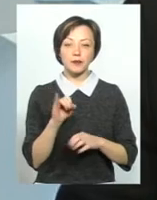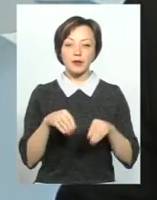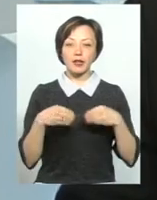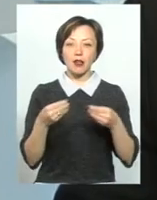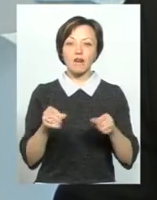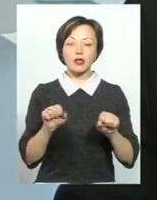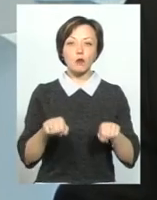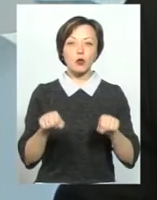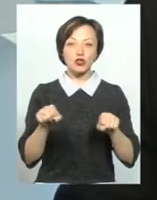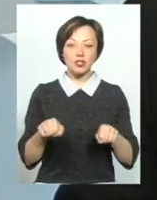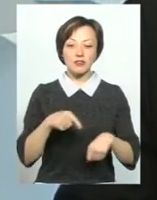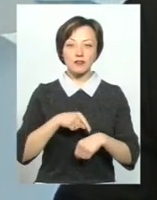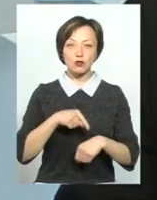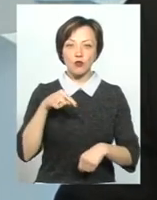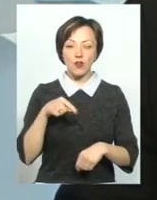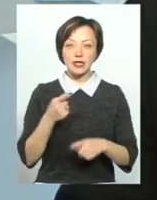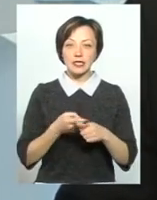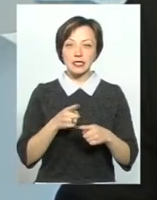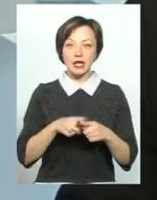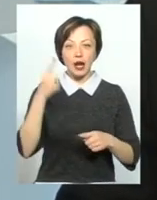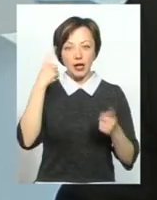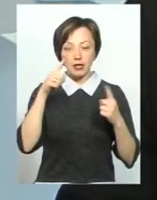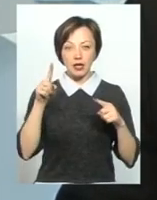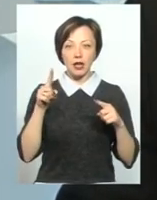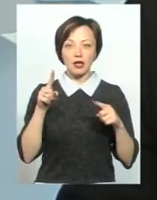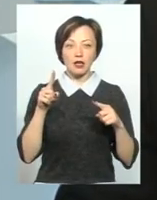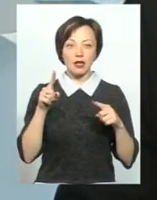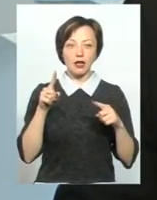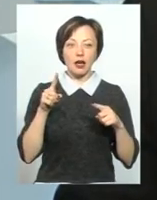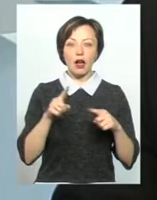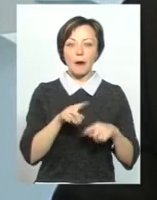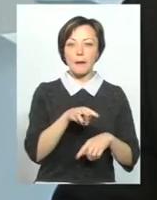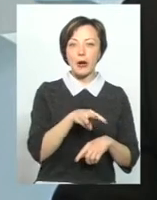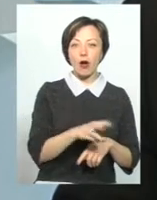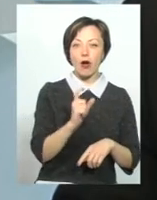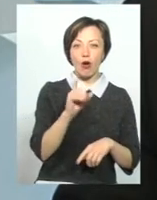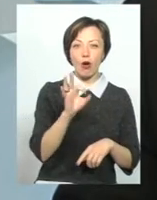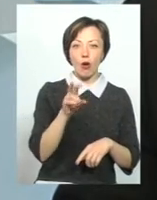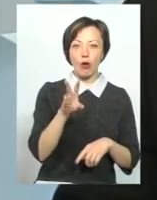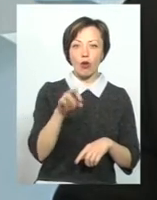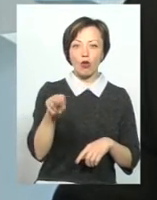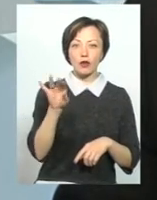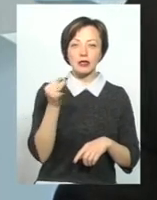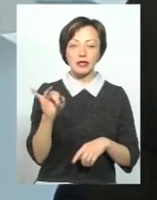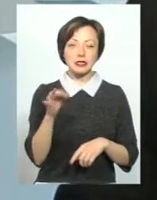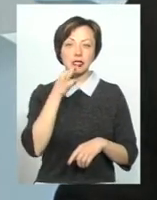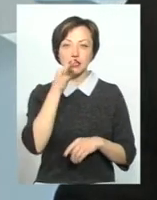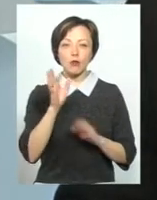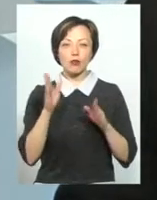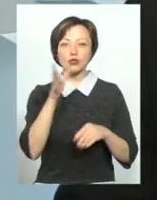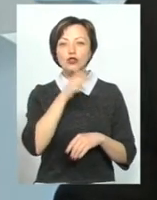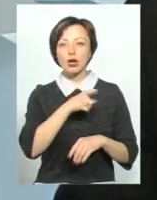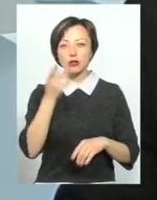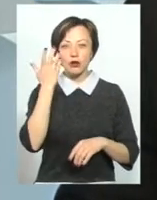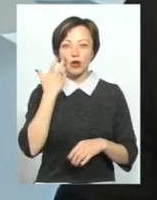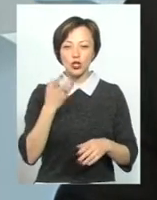давати можливість відчувати, що ця ідея холодного Миколи, який ще в 30-х роках сказав, що буде той час, коли